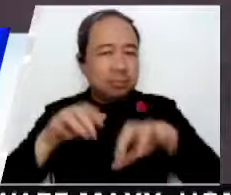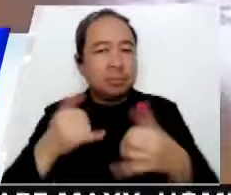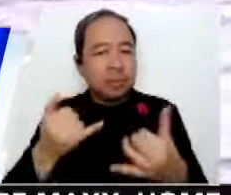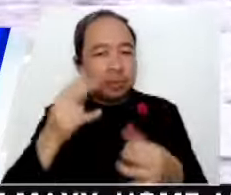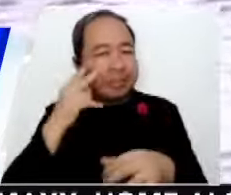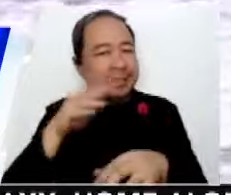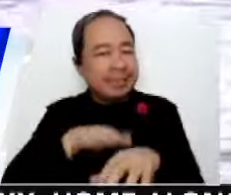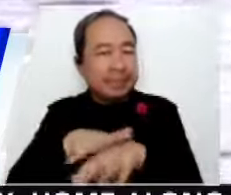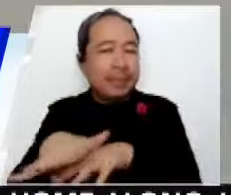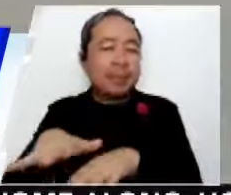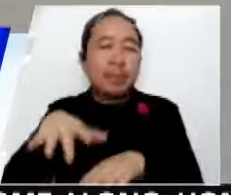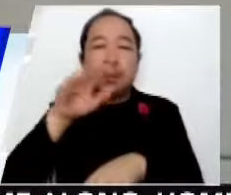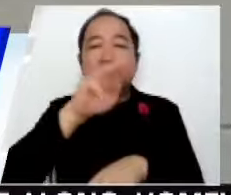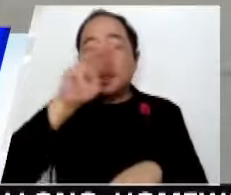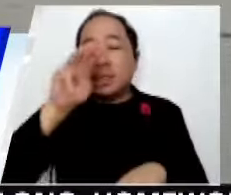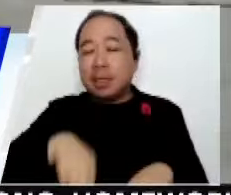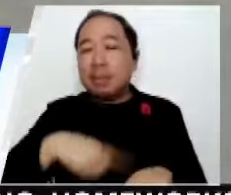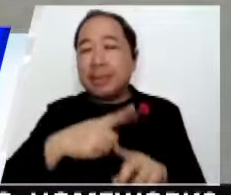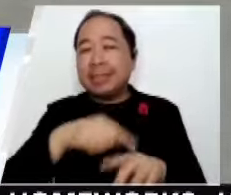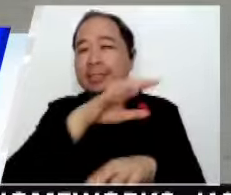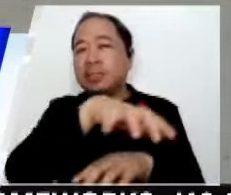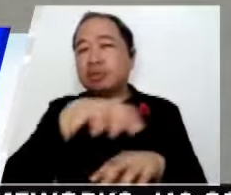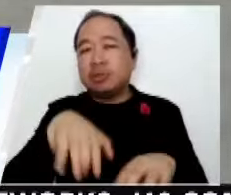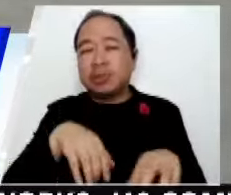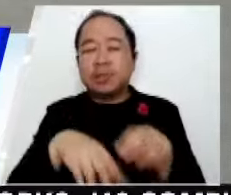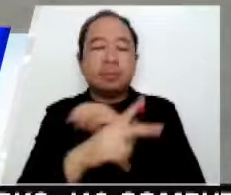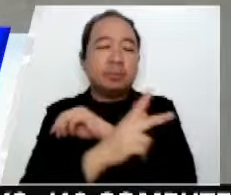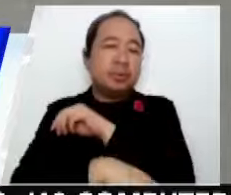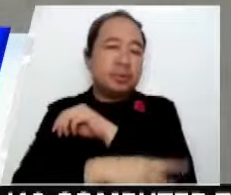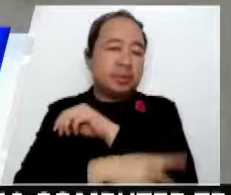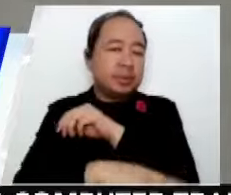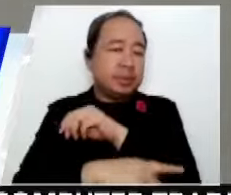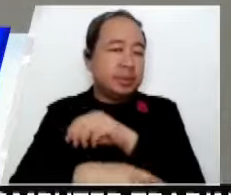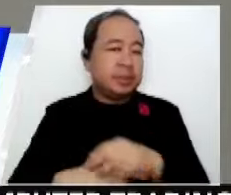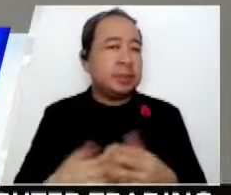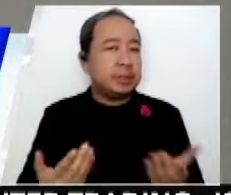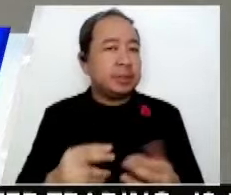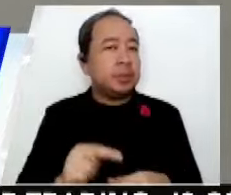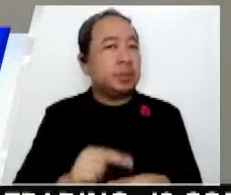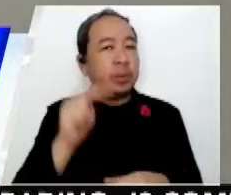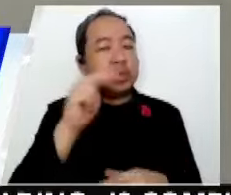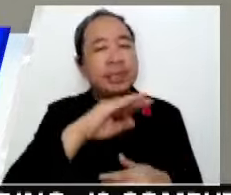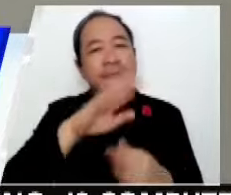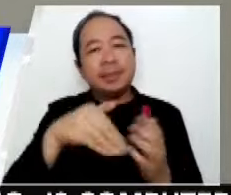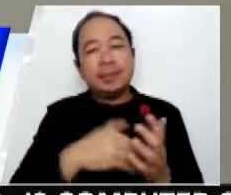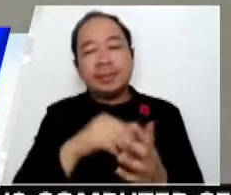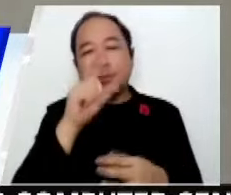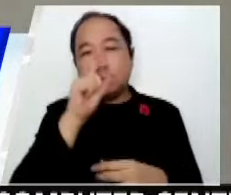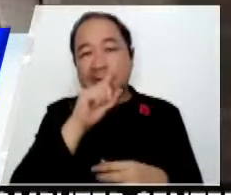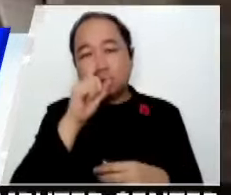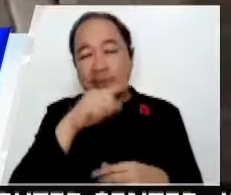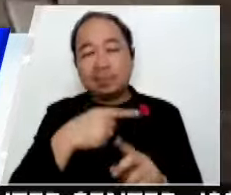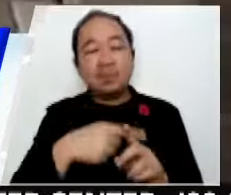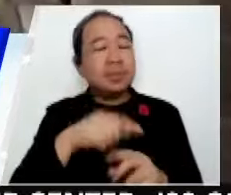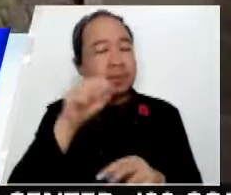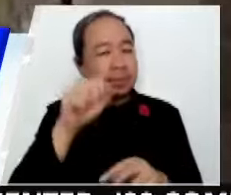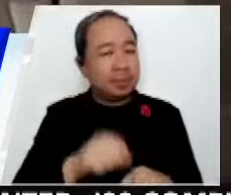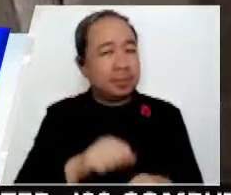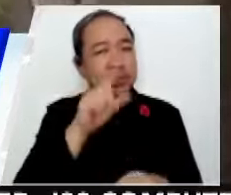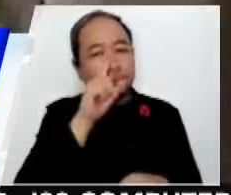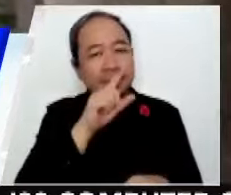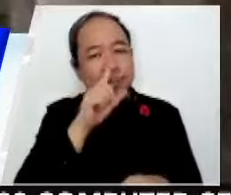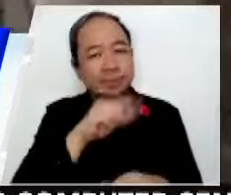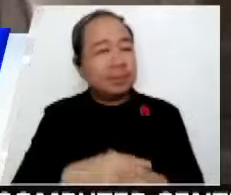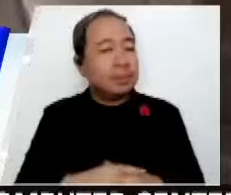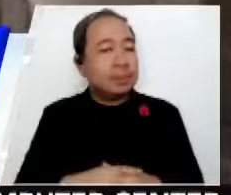na katabing lalawigan dito nga sa may bandang northern and central zone at sa southern Luzon area, Connie. Mm-hmm. At sa dami nga ho